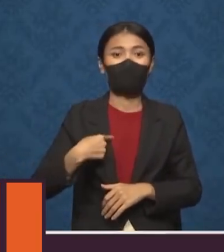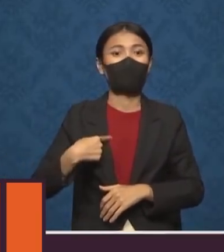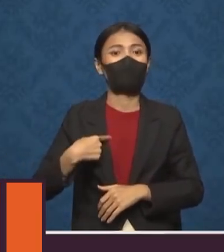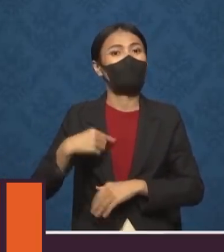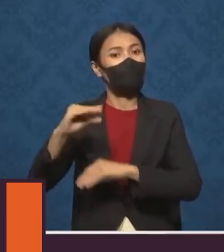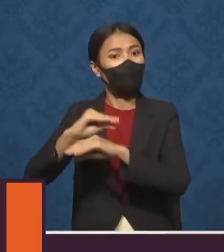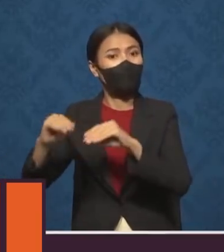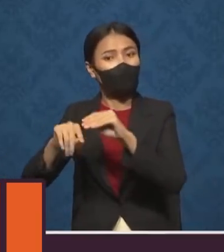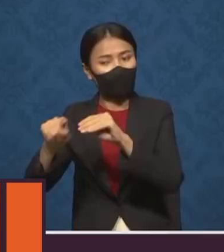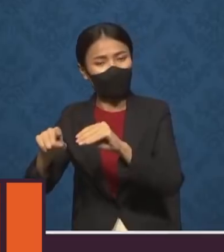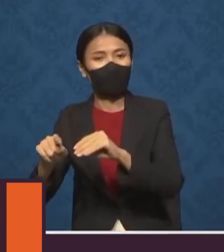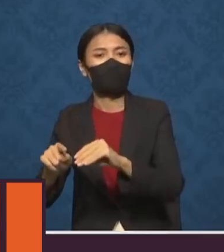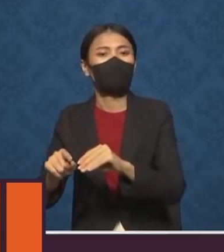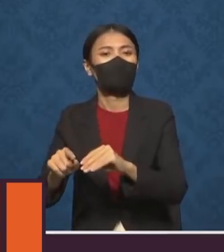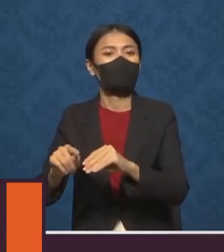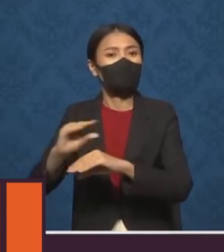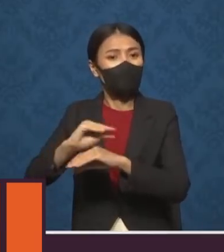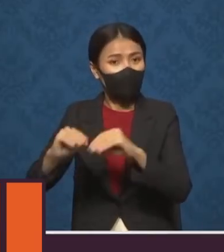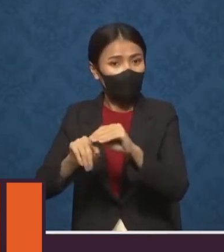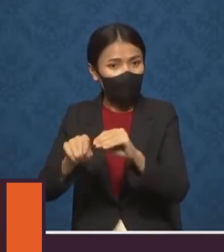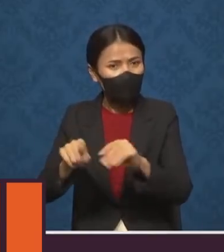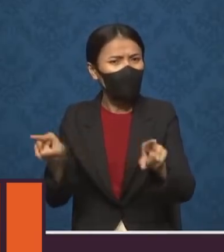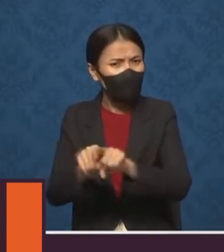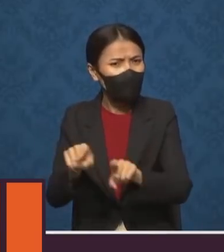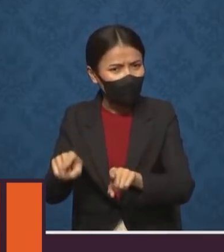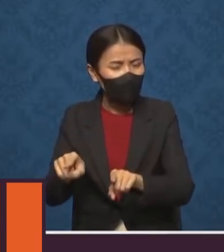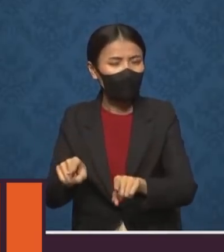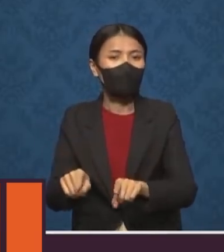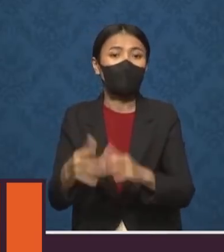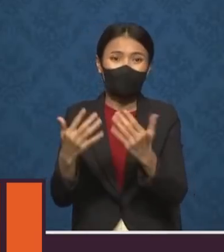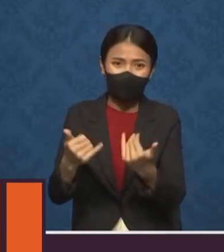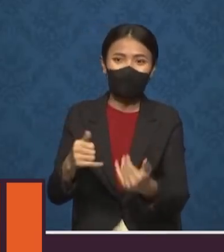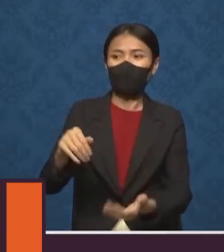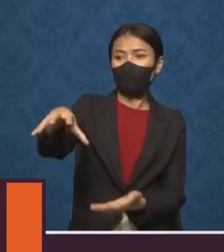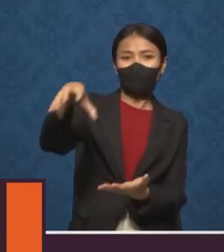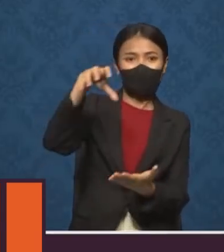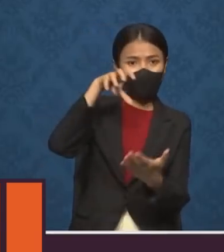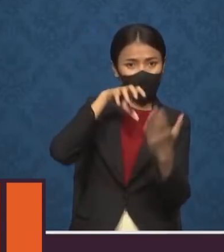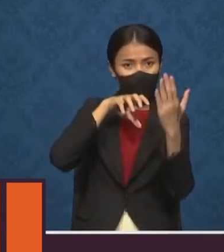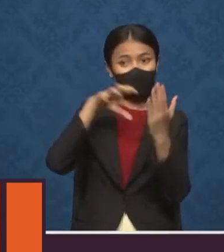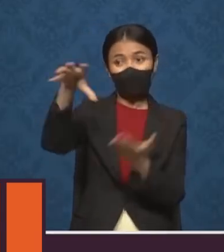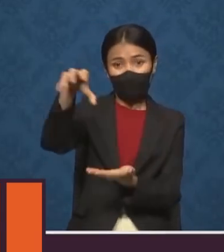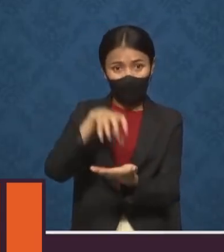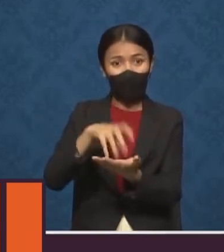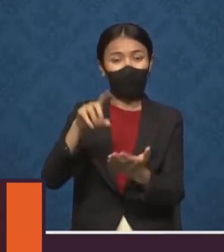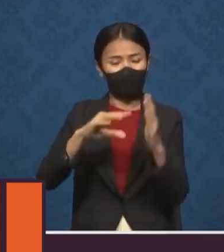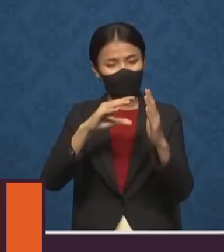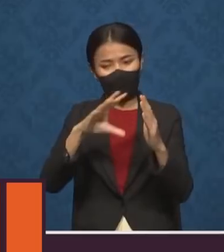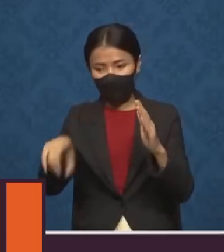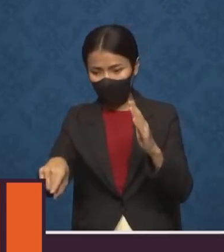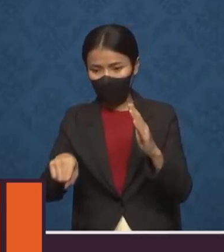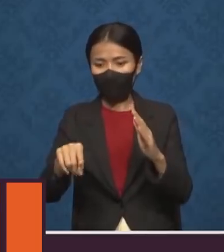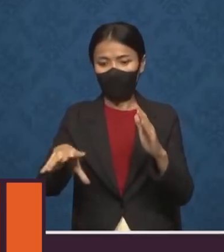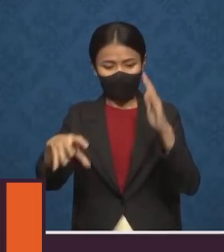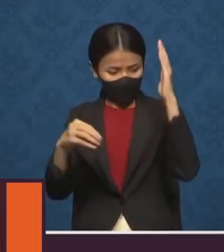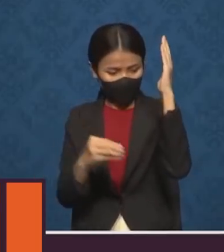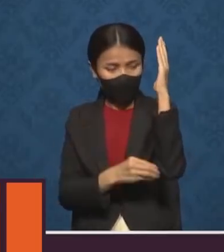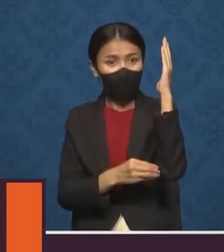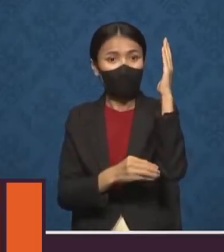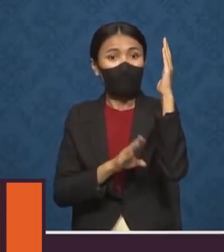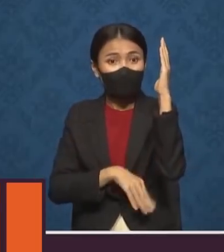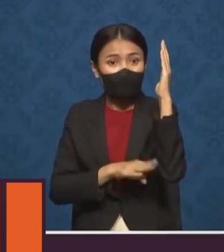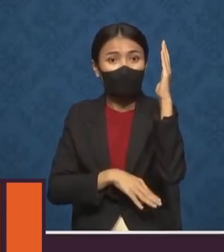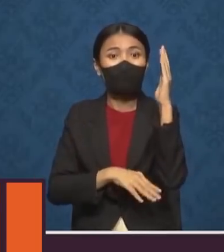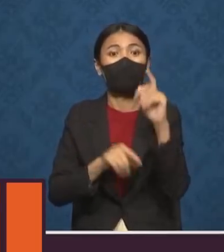ท่านประธานคะชาวประมงเหล่านี้พวกเขากำลังถูกทิ้งไว้ข้างหลังค่ะยังมีประชาชน